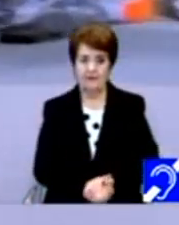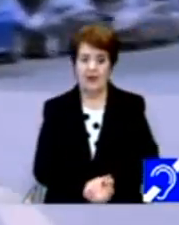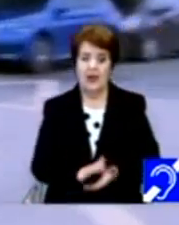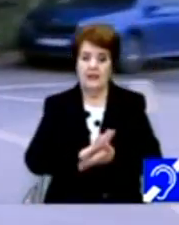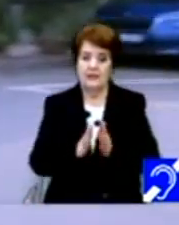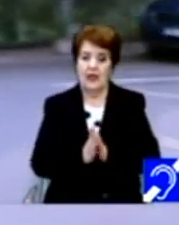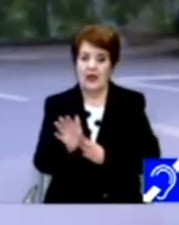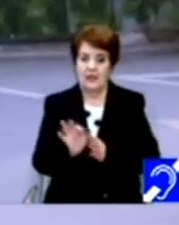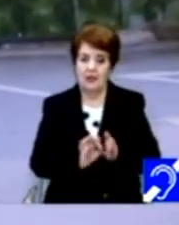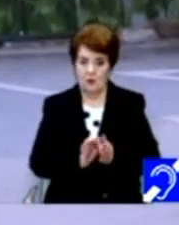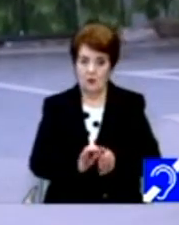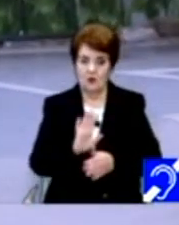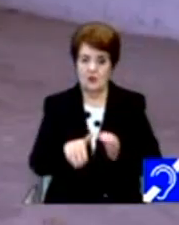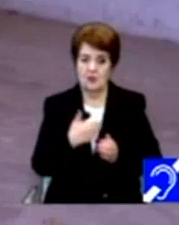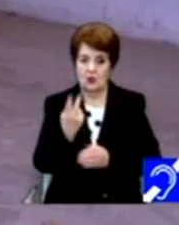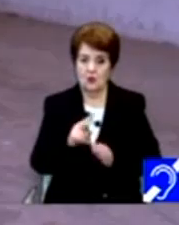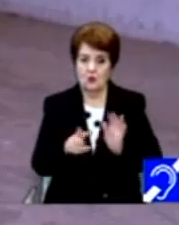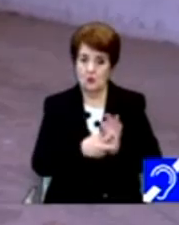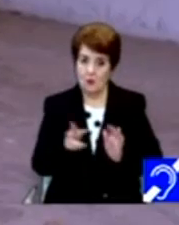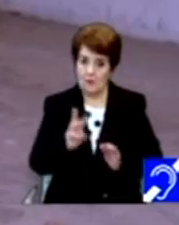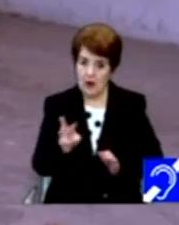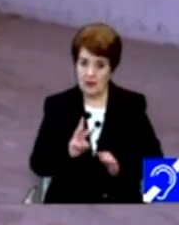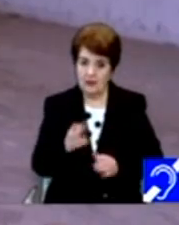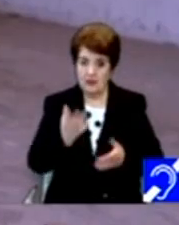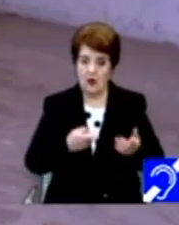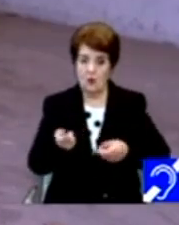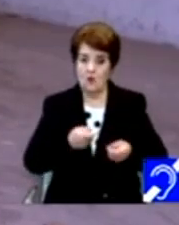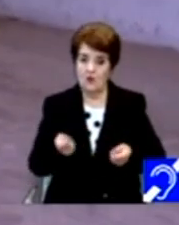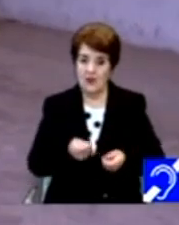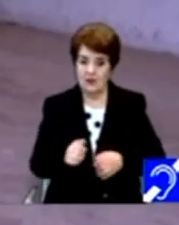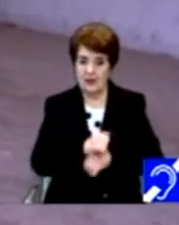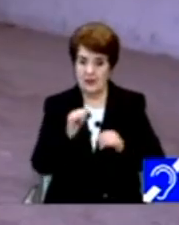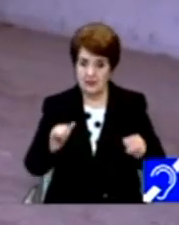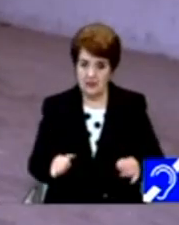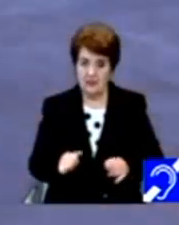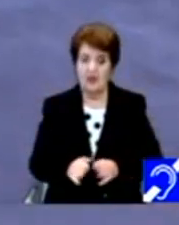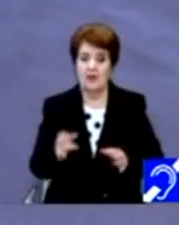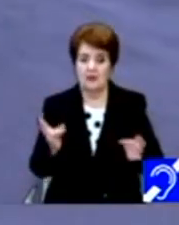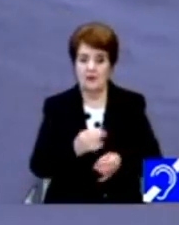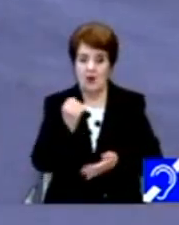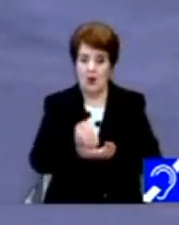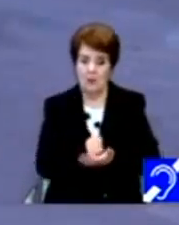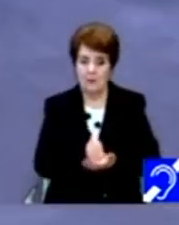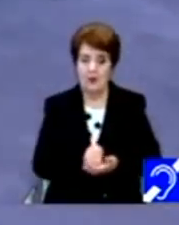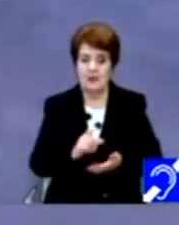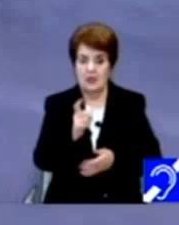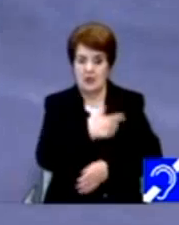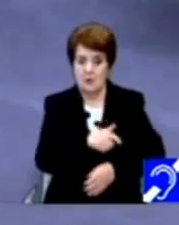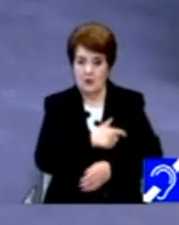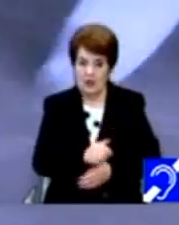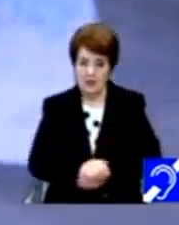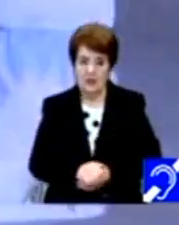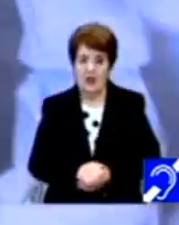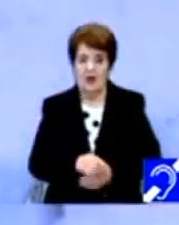Starea de urgență va fi în vigoare până la 28 martie, iar dacă guvernul va dori extinderea ei, va avea nevoie de aprobarea Camerei Deputaților.